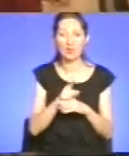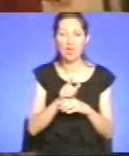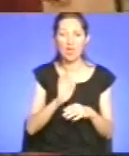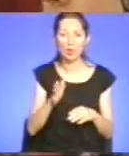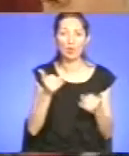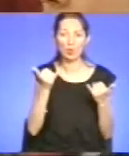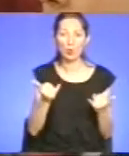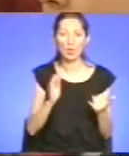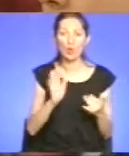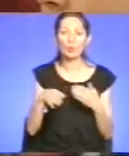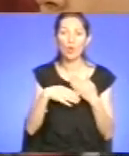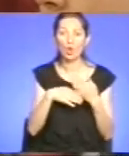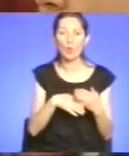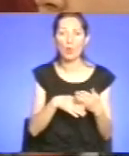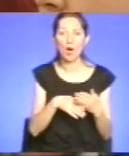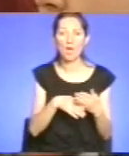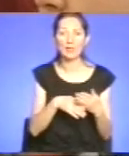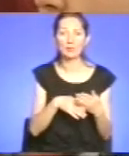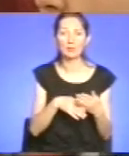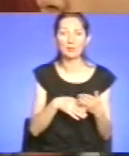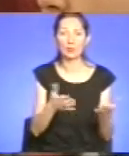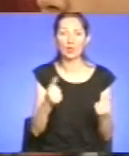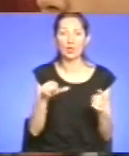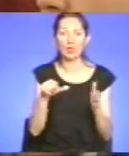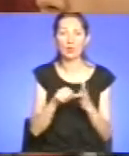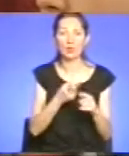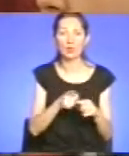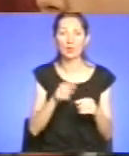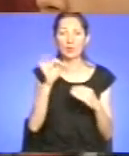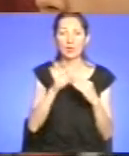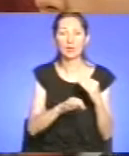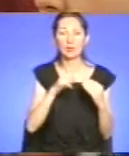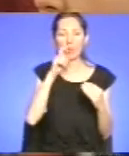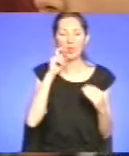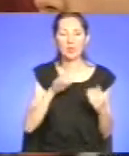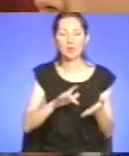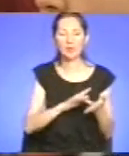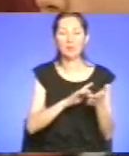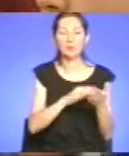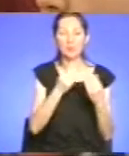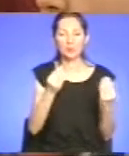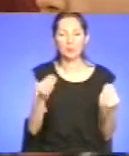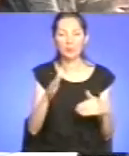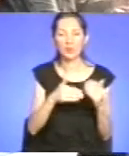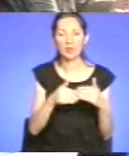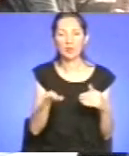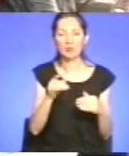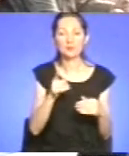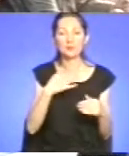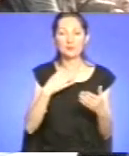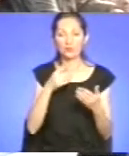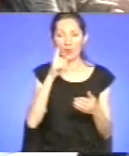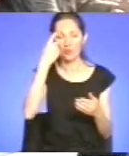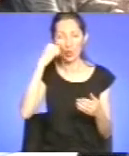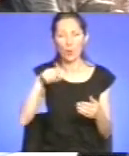сьогодні. Ми будемо допомагати, брати участь у цій західноукраїнській туристичній виставці. Практично це все, що нам відомо. Начальники